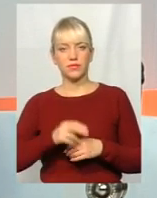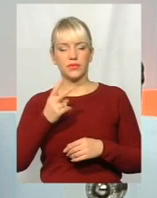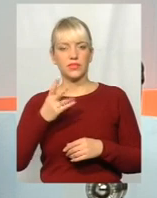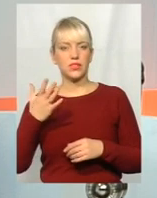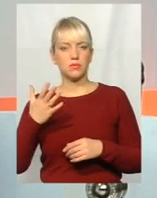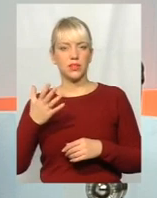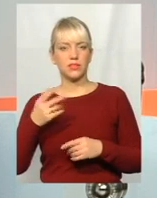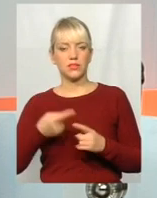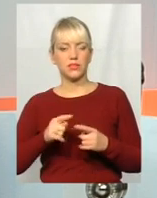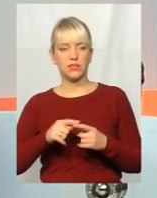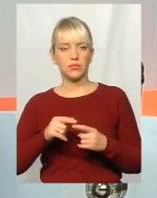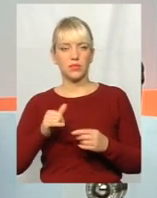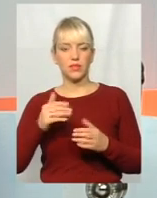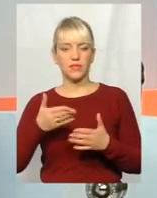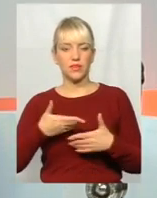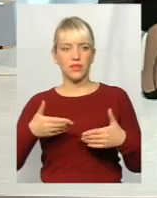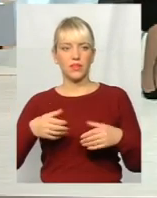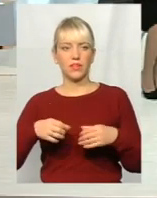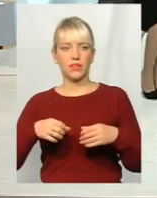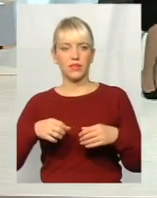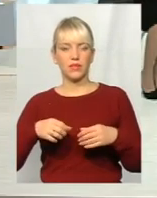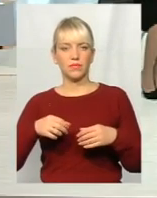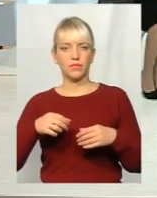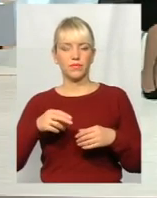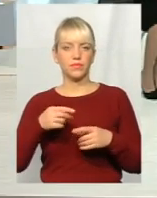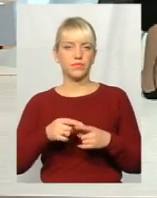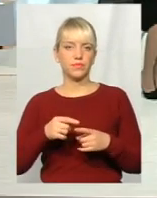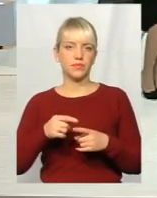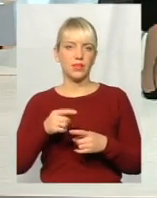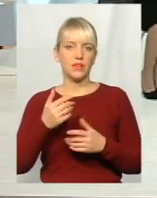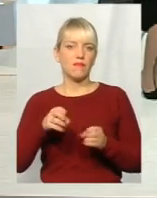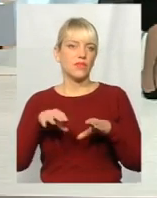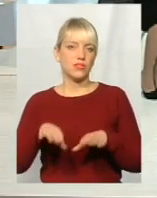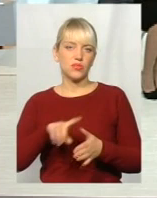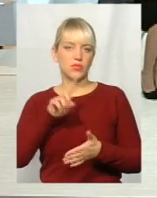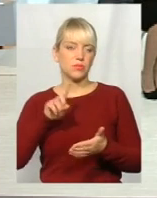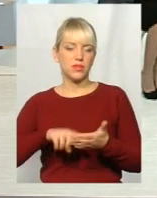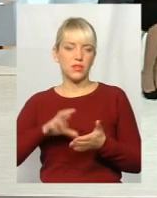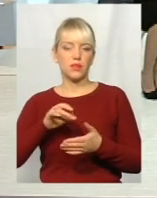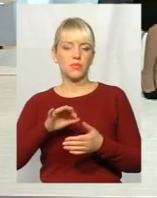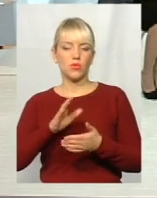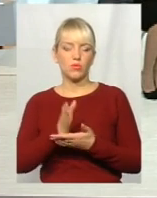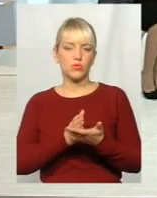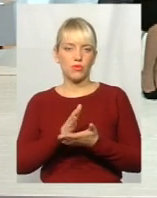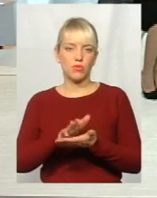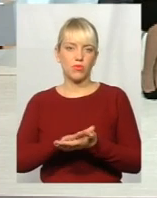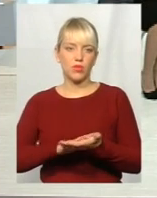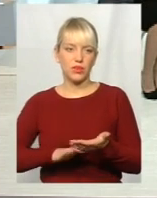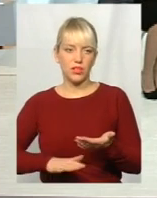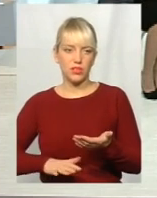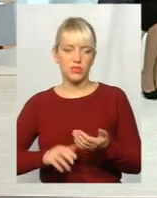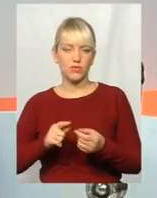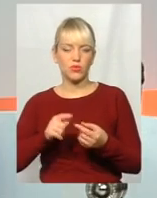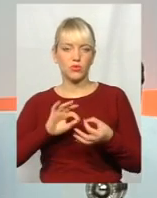ми сьогодні рішень про знесення цих не приймаємо, але вирішувати питання обслуговування подальшого, воно ускладнюється з кожним